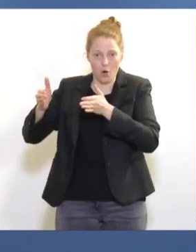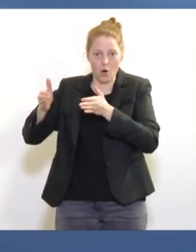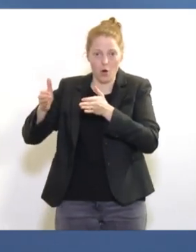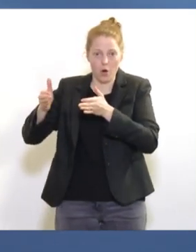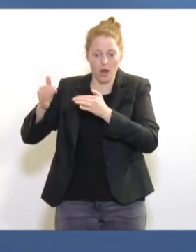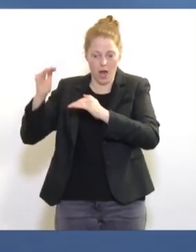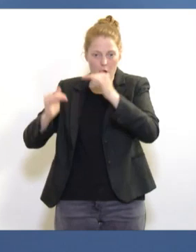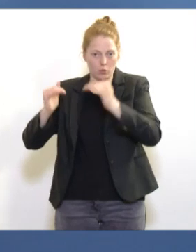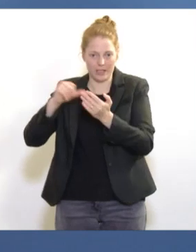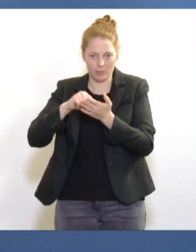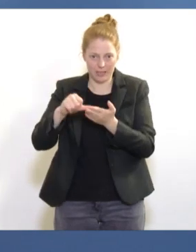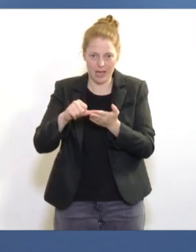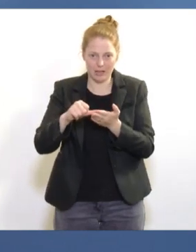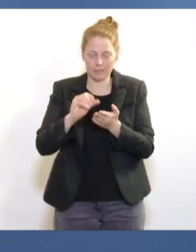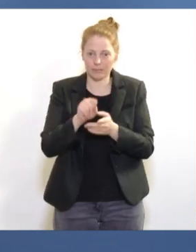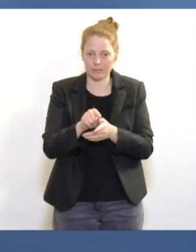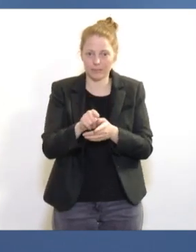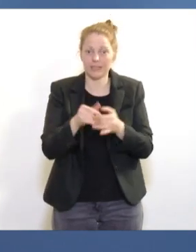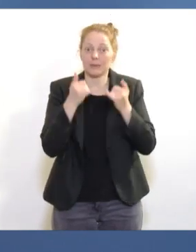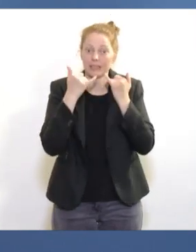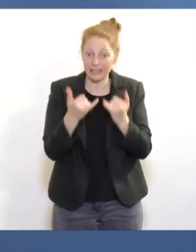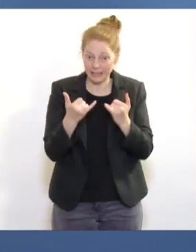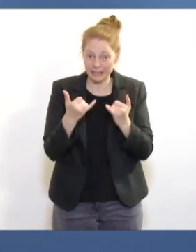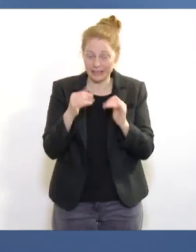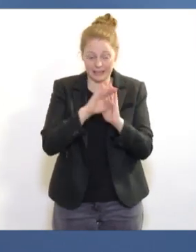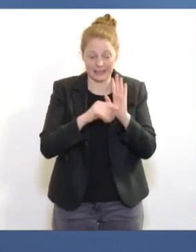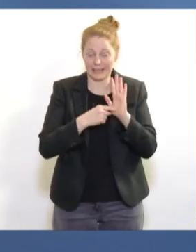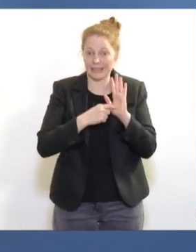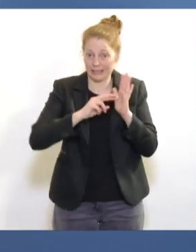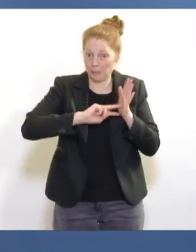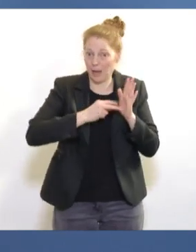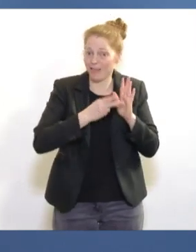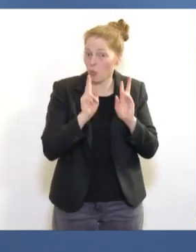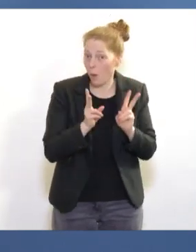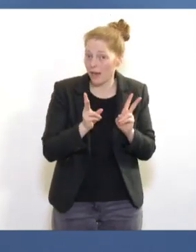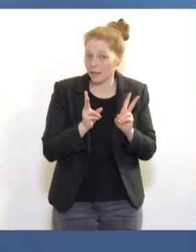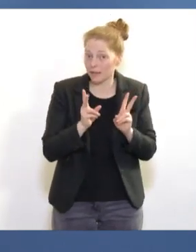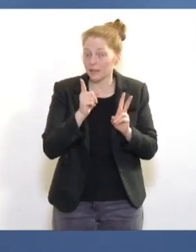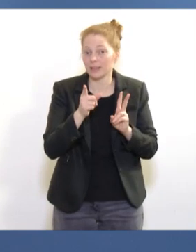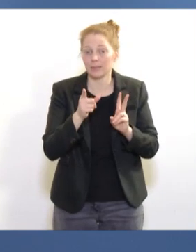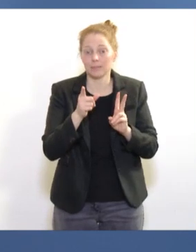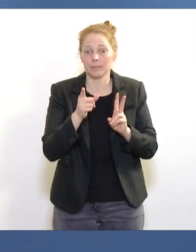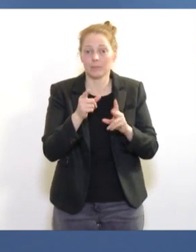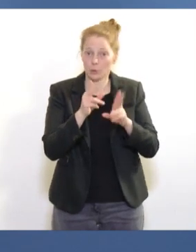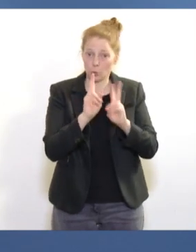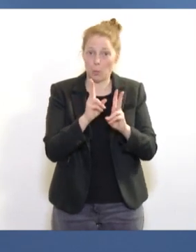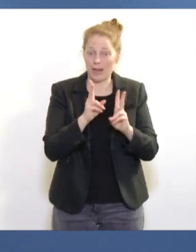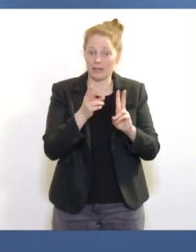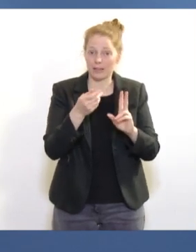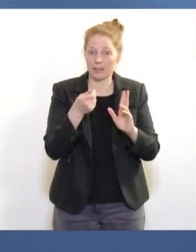die, wenn sie einen zusätzlichen Prim kriegen, nicht, wie gesagt, wie sich viel gesagt, von ihrer Indemnité